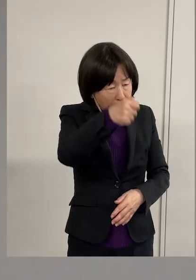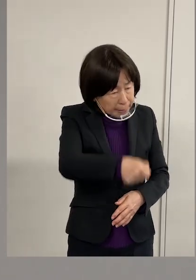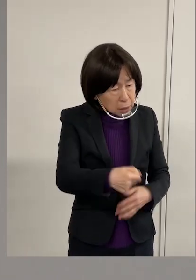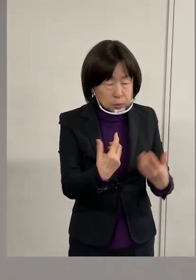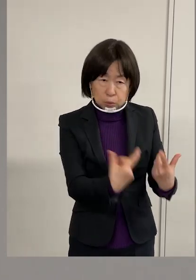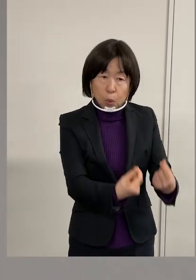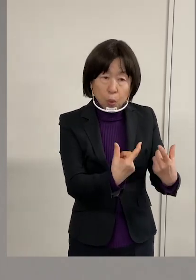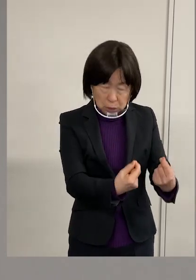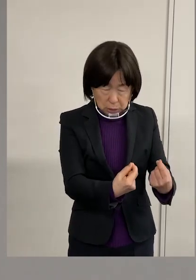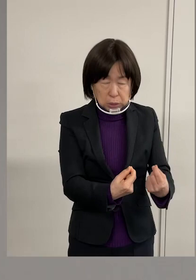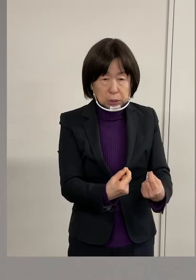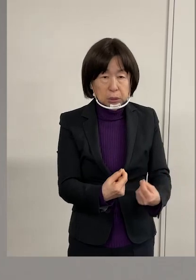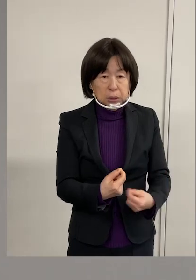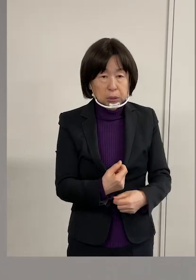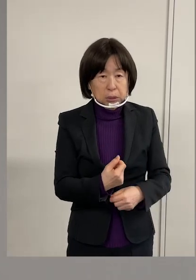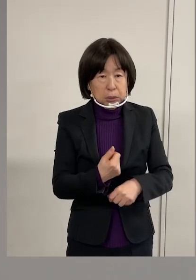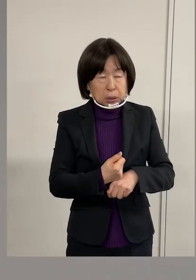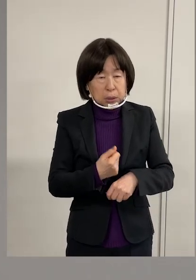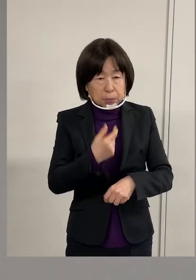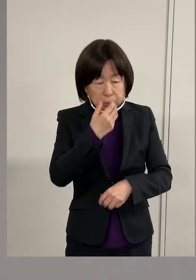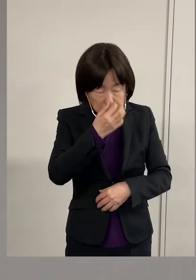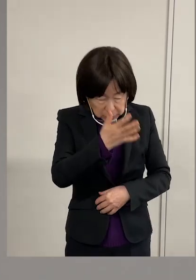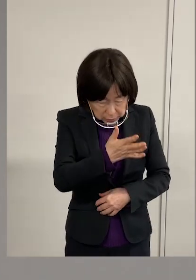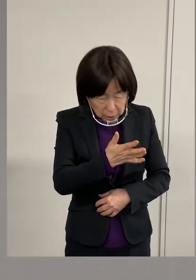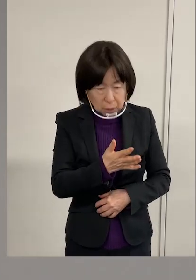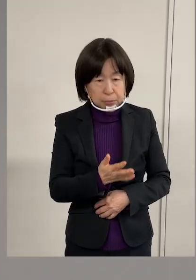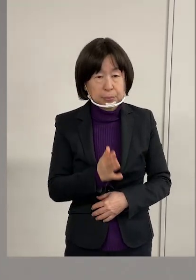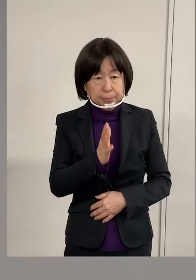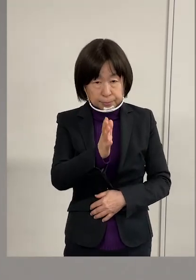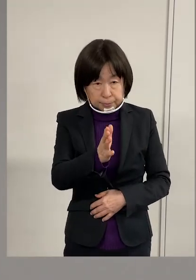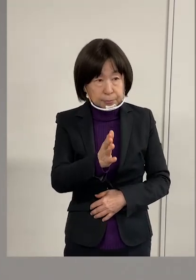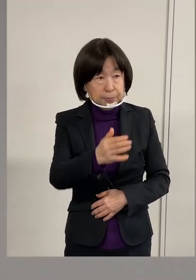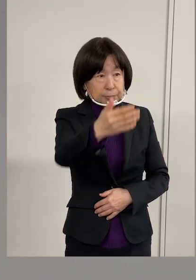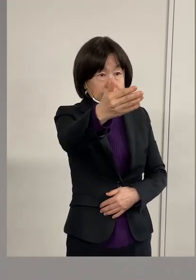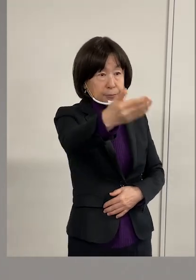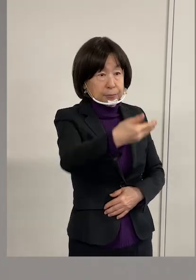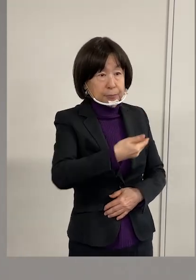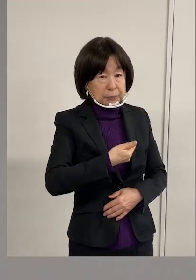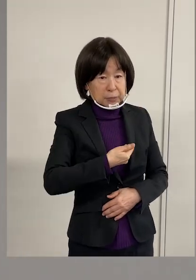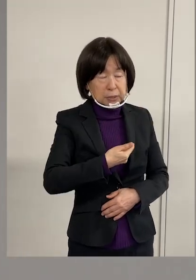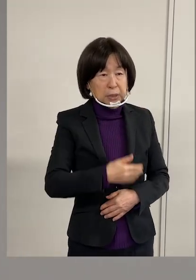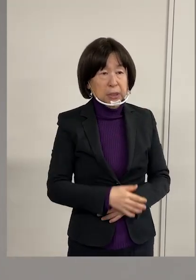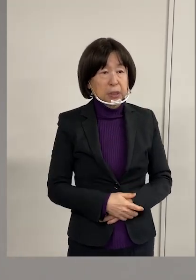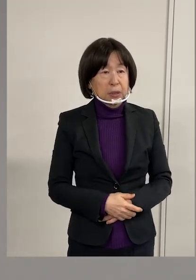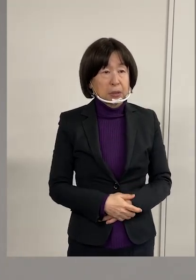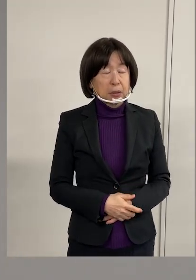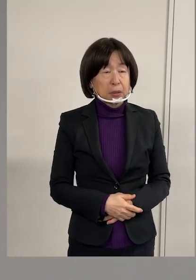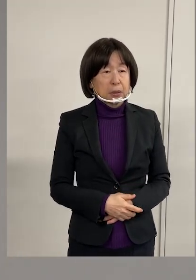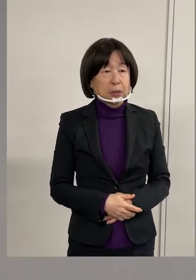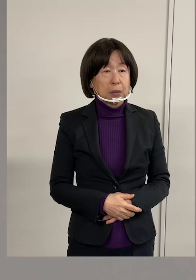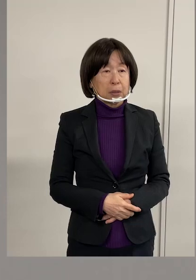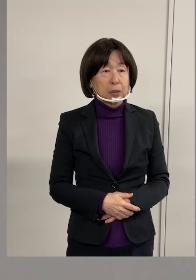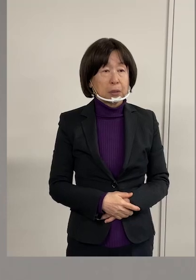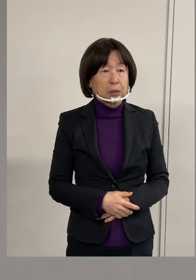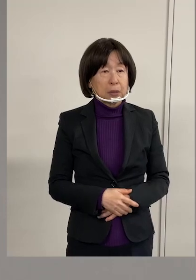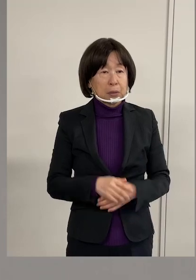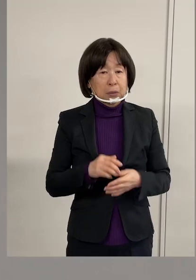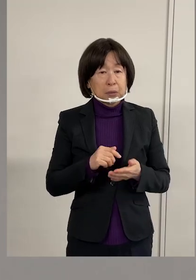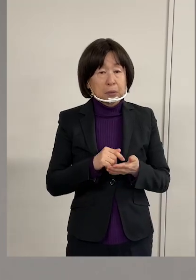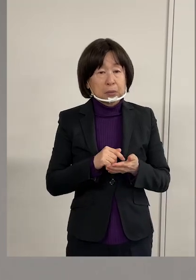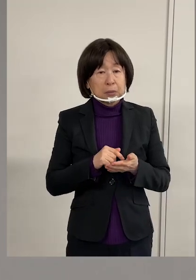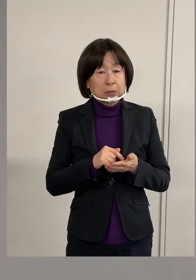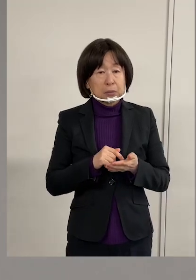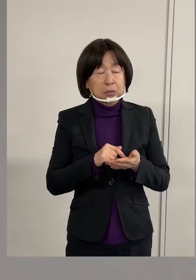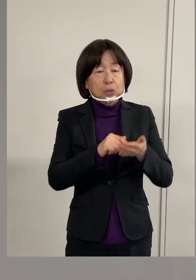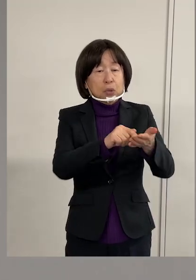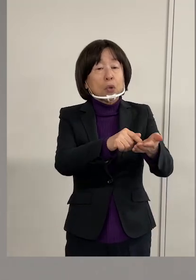というふうに思います。 その点で2つです。まず原告の方、訴訟提起された方に対して直接